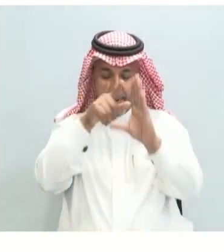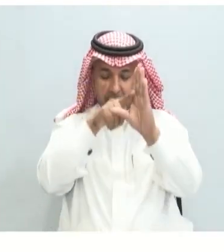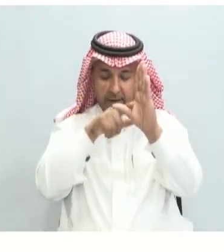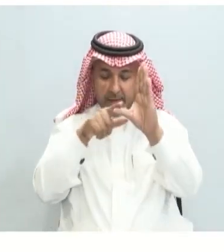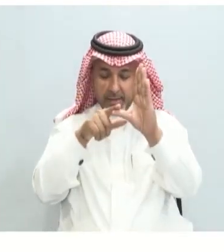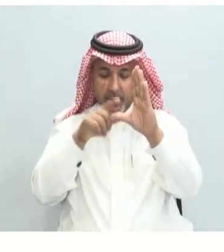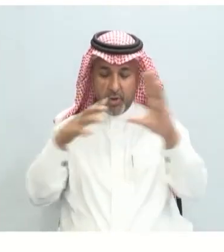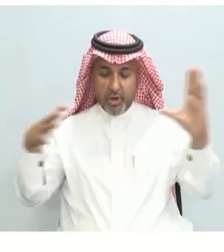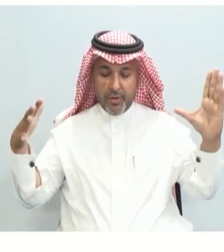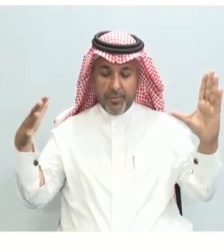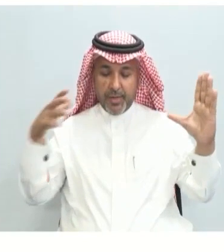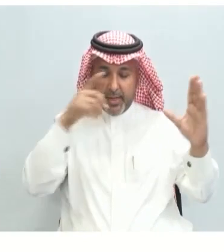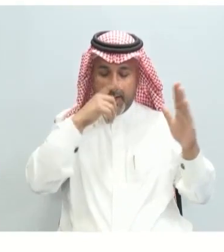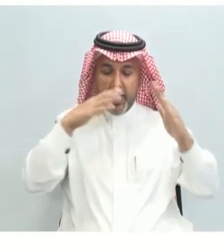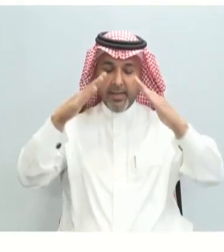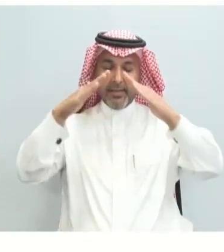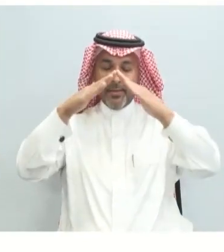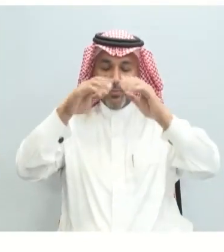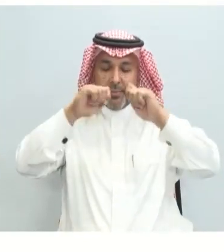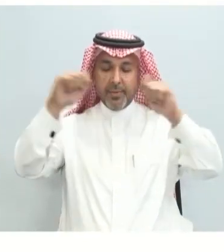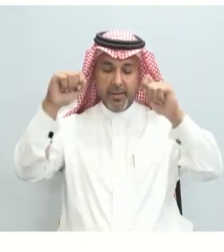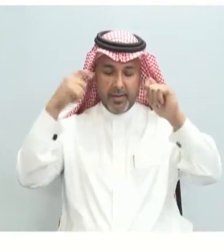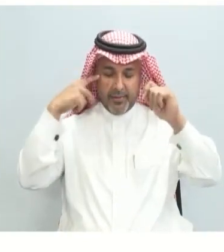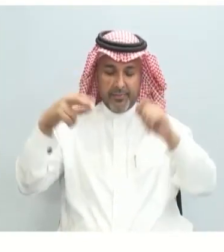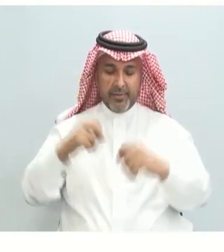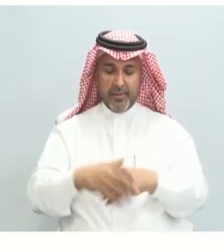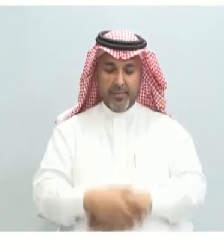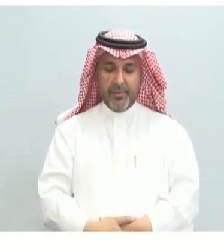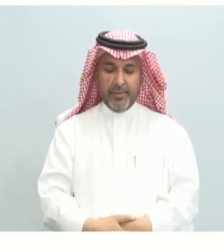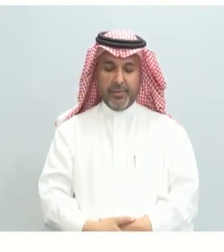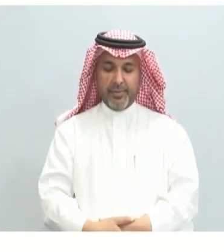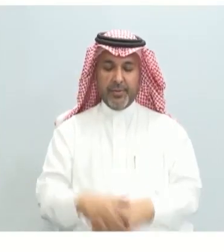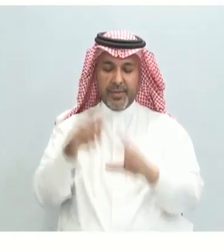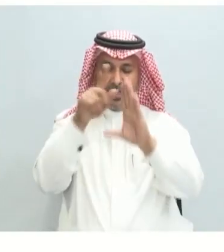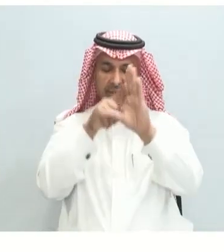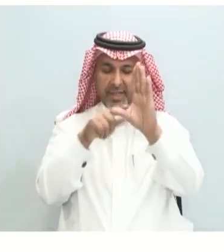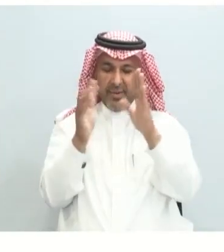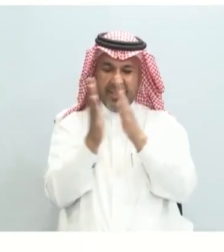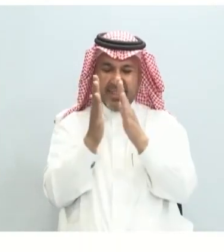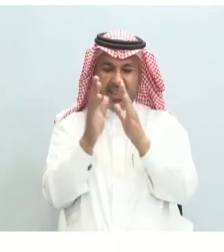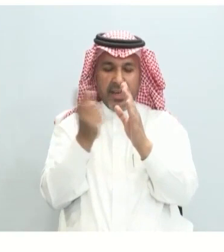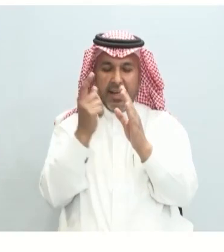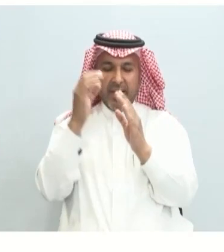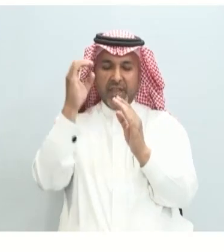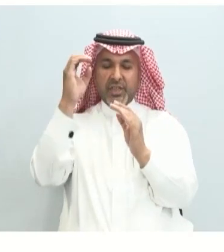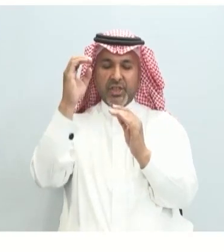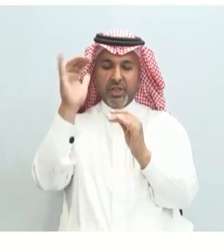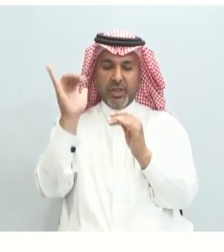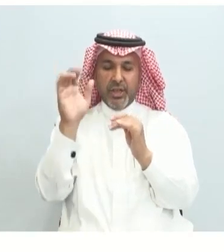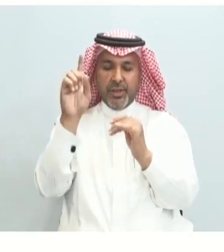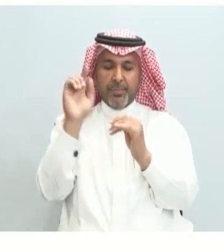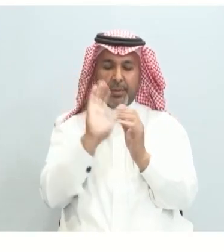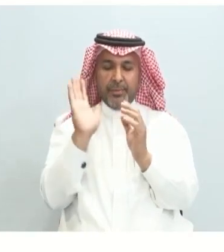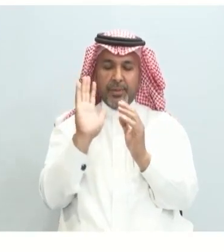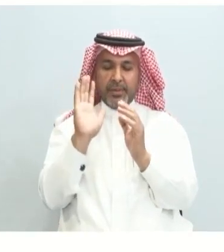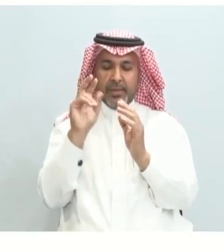لو كانت الزوايا حاده ما في مشكله استخدم قانون الجيوب ولا جيوب التمام للحريه في ذلك ذكرنا ايضا في الدرس السابق في